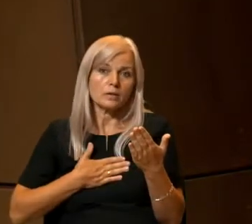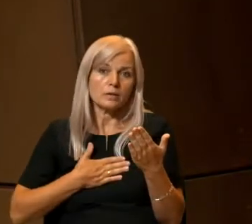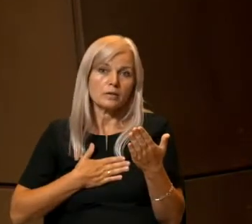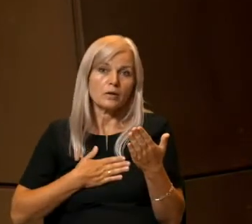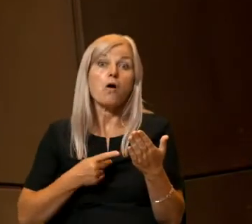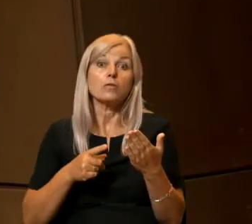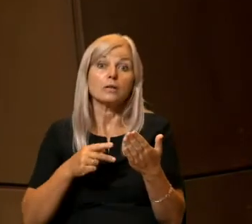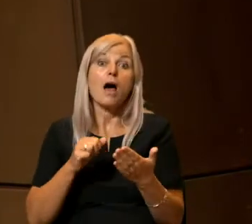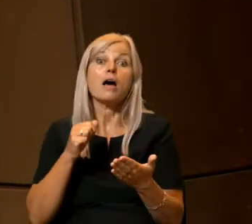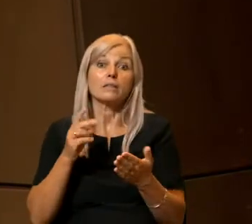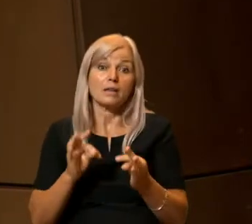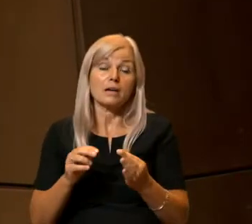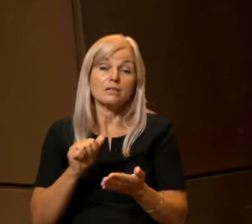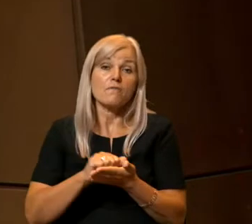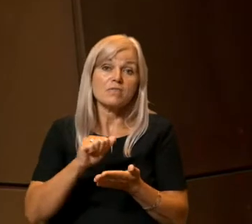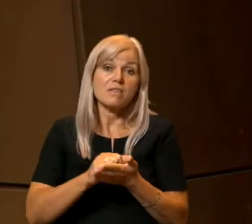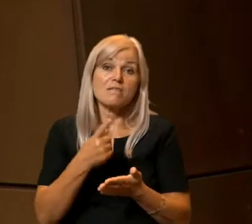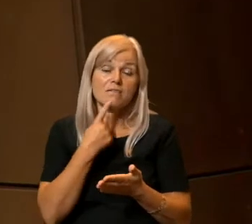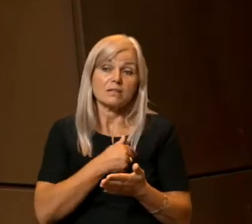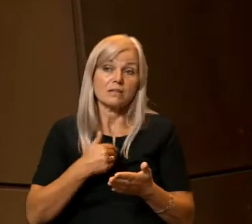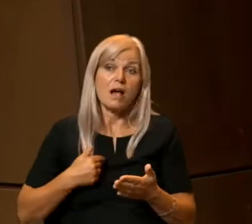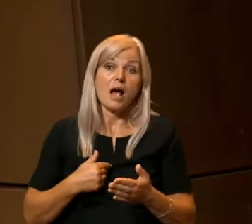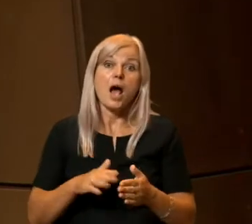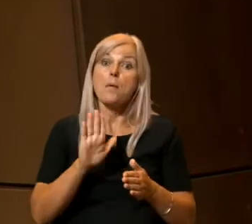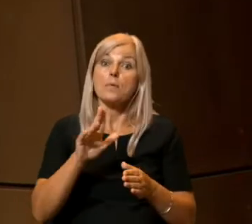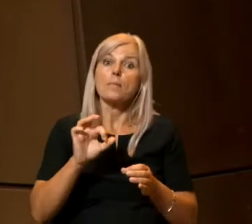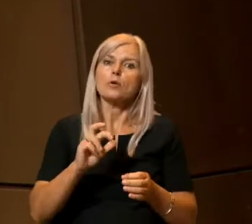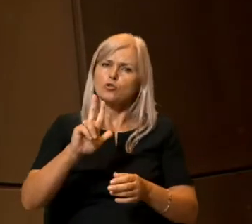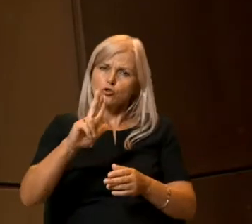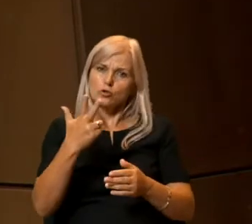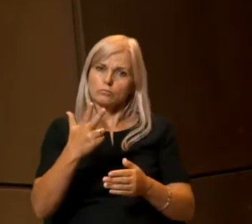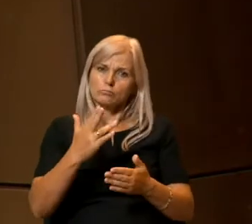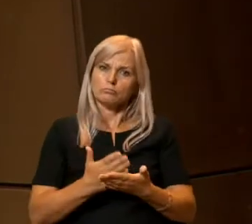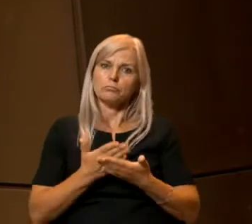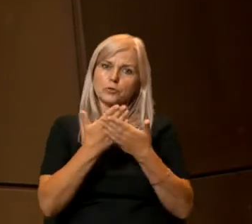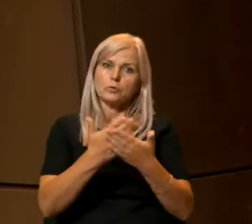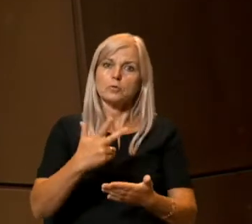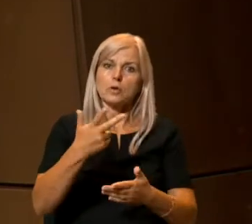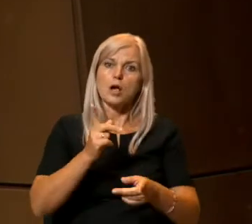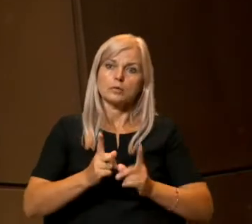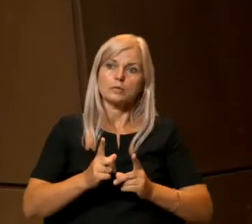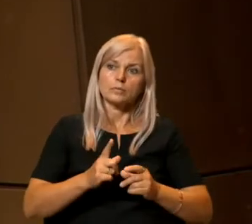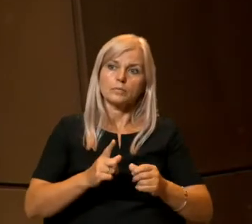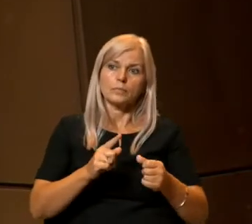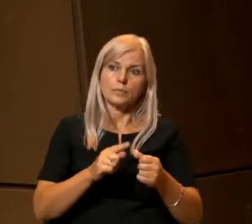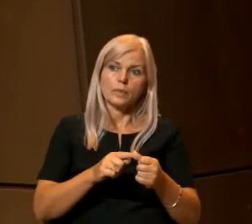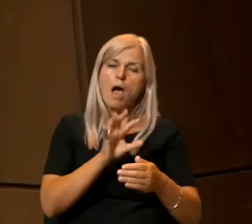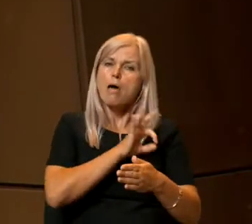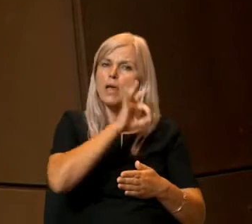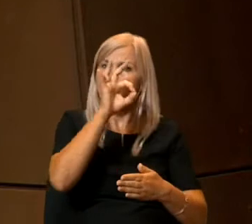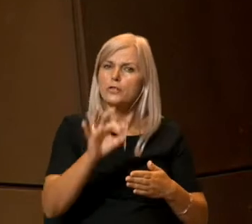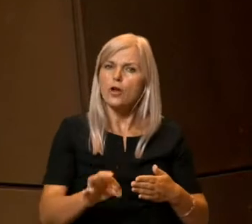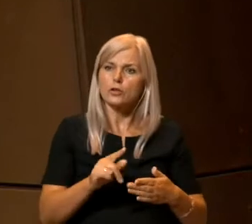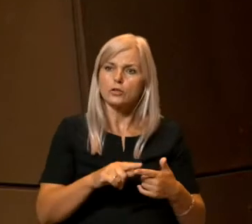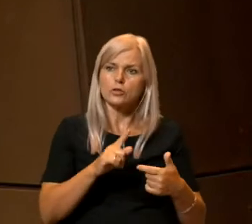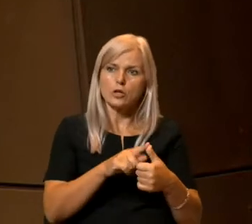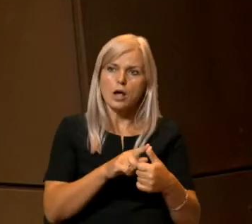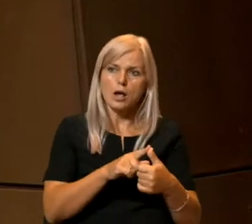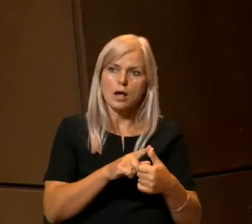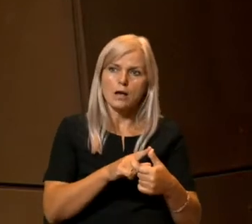3 aspekty tego przyspieszenia, a więc technologiczne, mówimy tu o